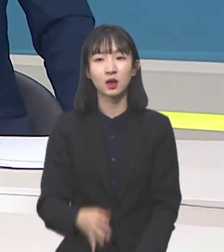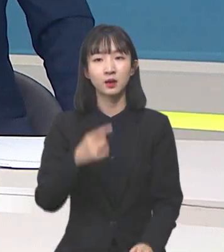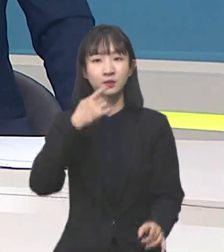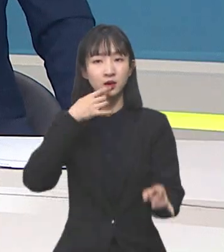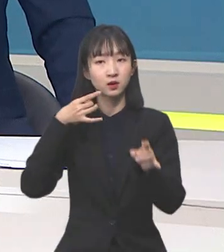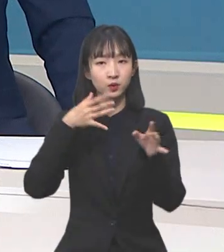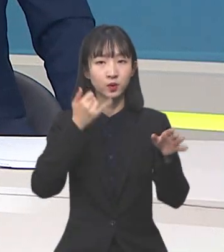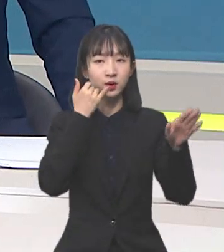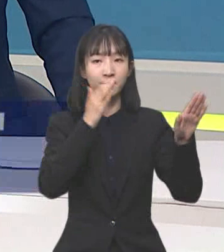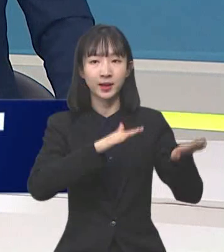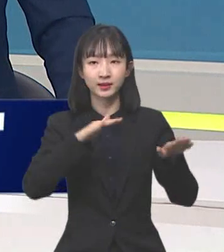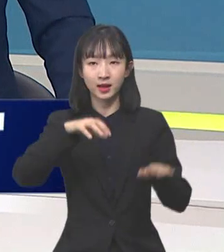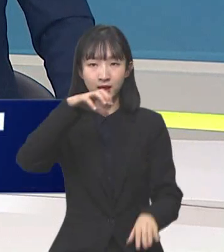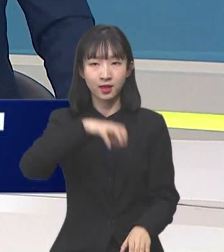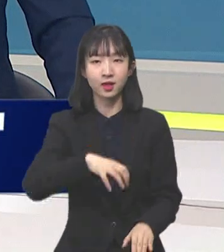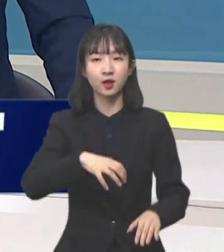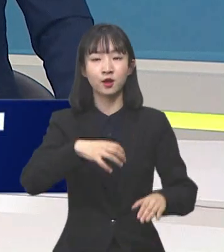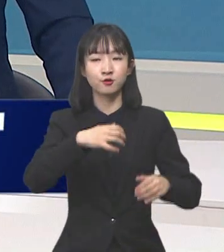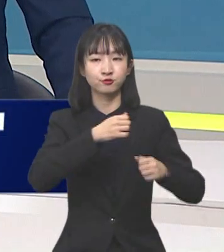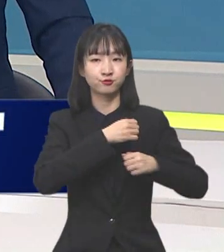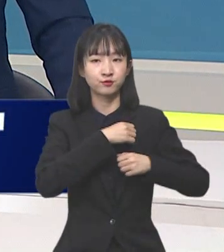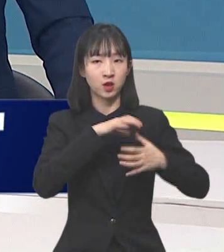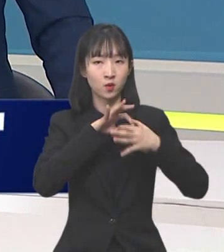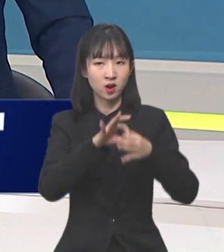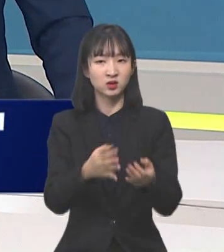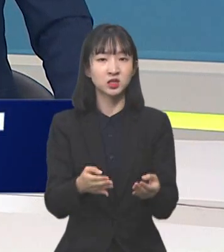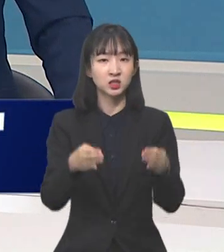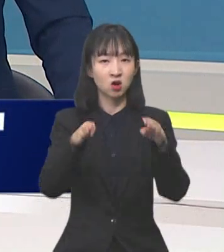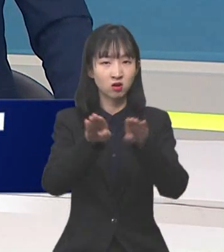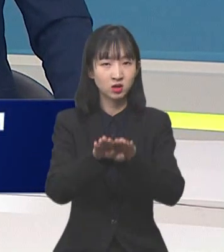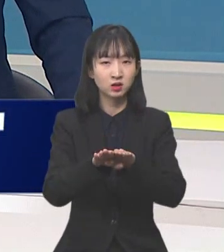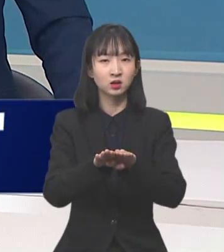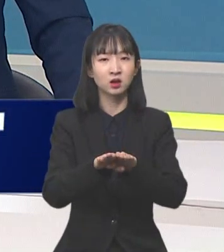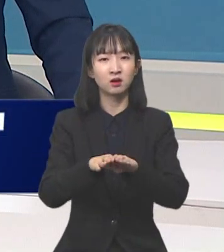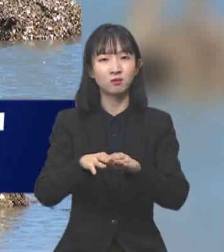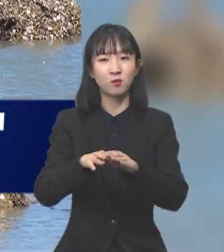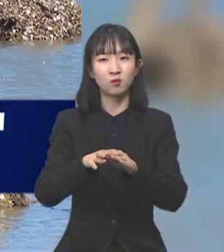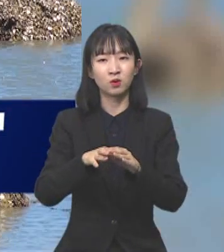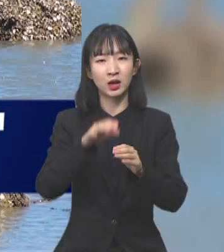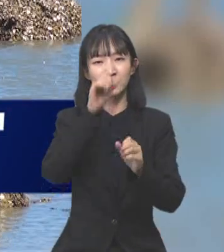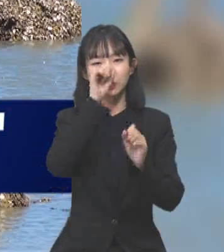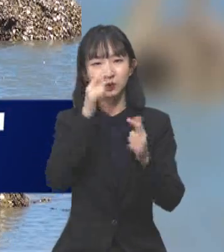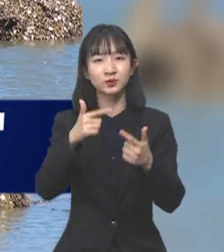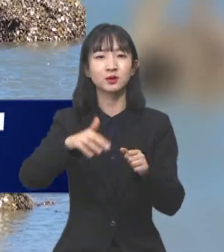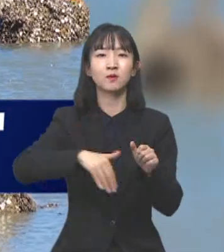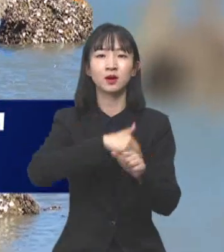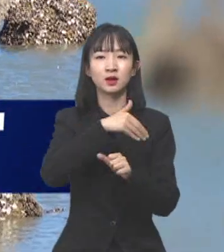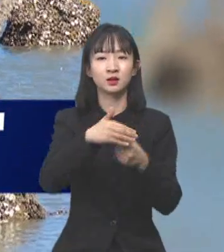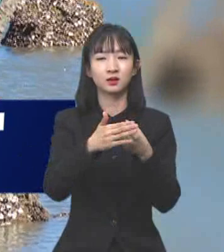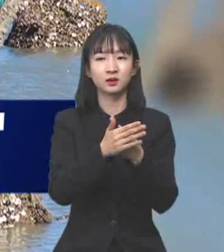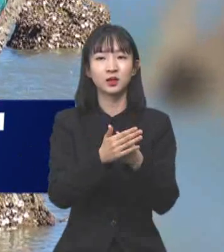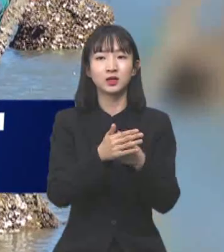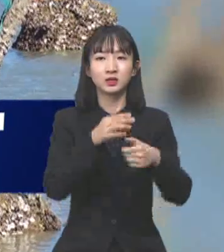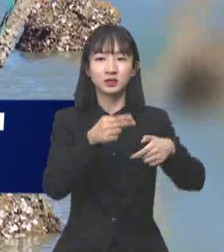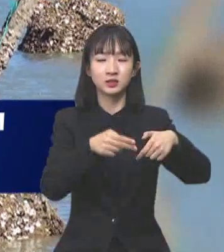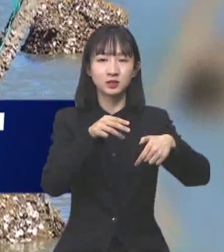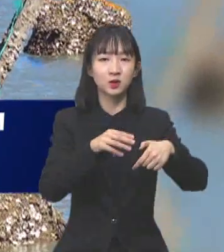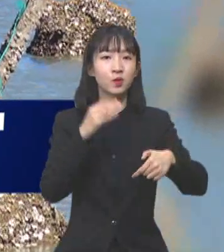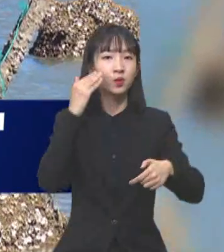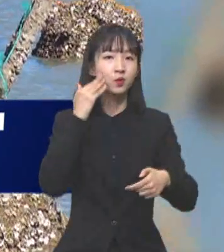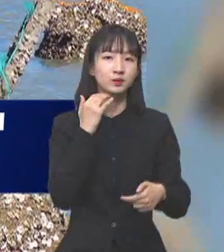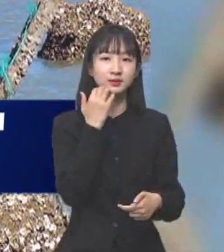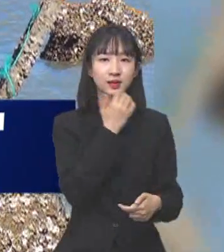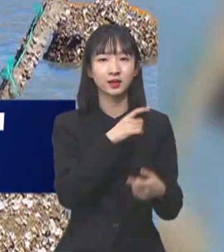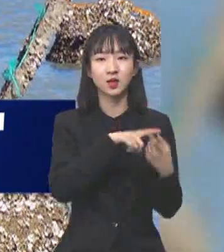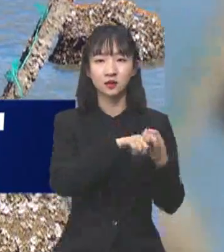백령도 회원 의 군 관련 시설이 훼손되는 등 정비가 시급한 것으로 조사됐습니다 인천 녹색연합은 백령도